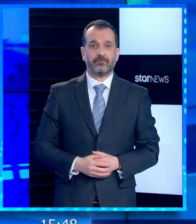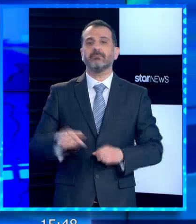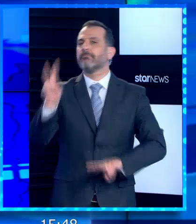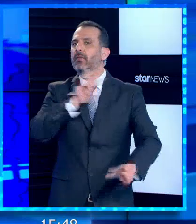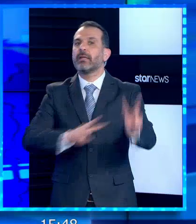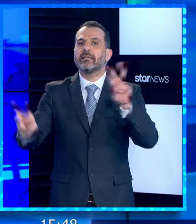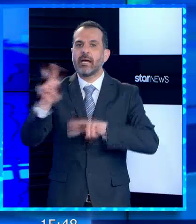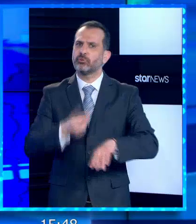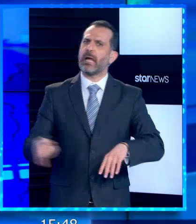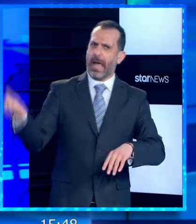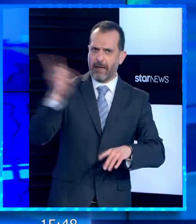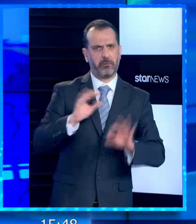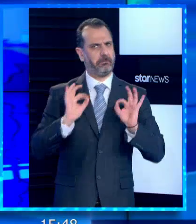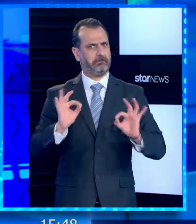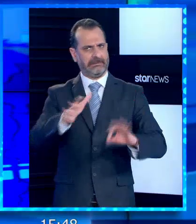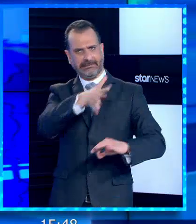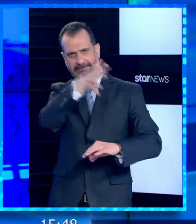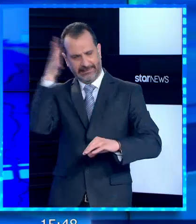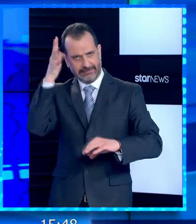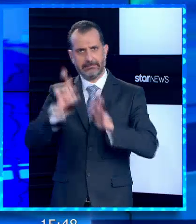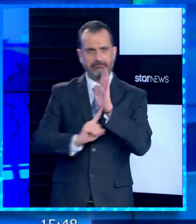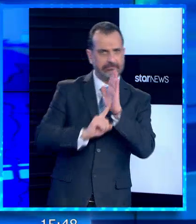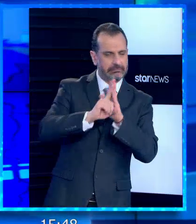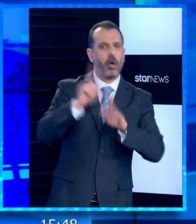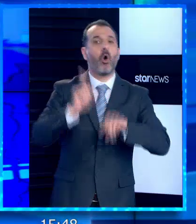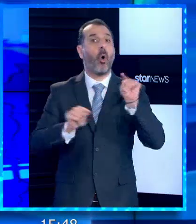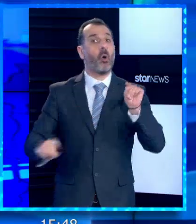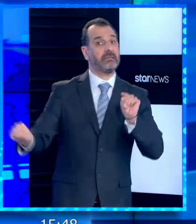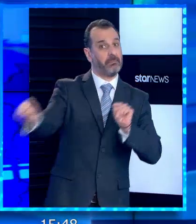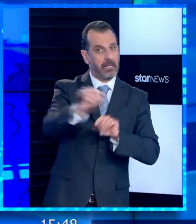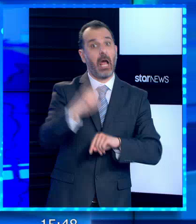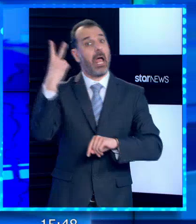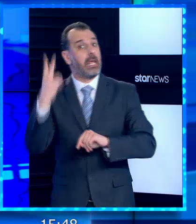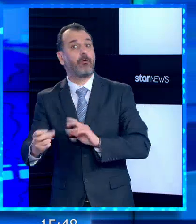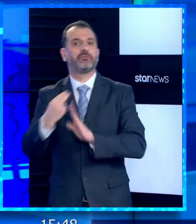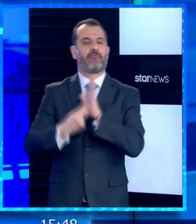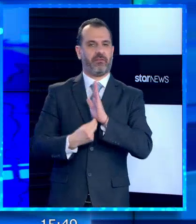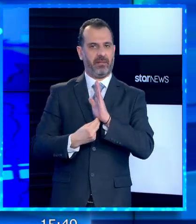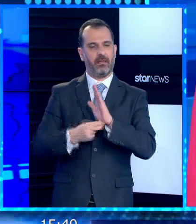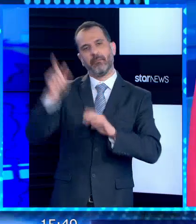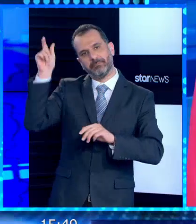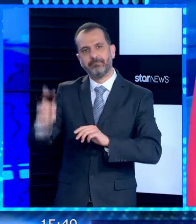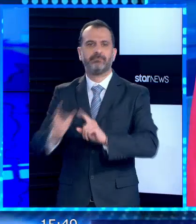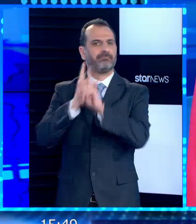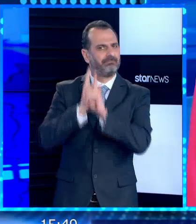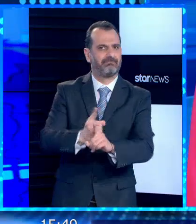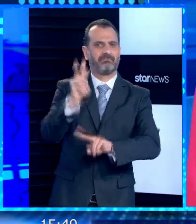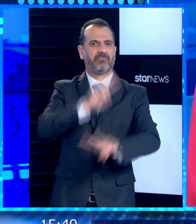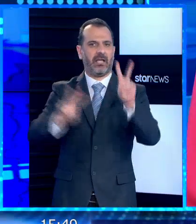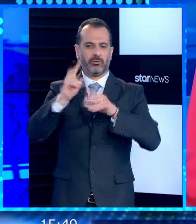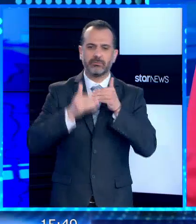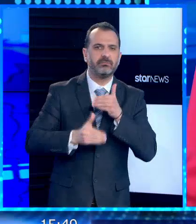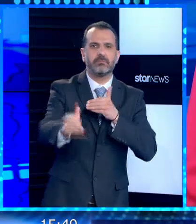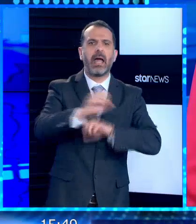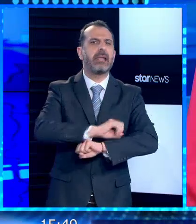Διατηρείται και αύριο ζεστός καιρός, με τον υδράργυρο να φτάνει κατά τόπους έως και τους 20 βαθμούς Κελσίου. Ο Θοδωρής Κολυδάς θα μας ενημερώσει.